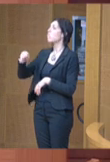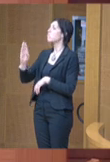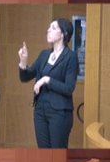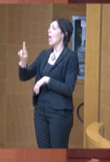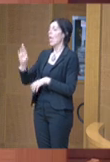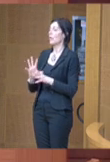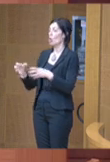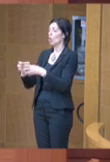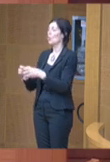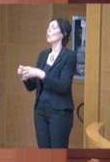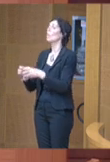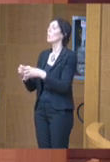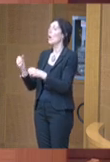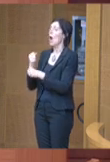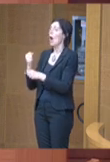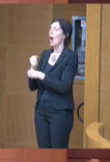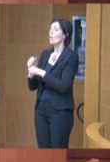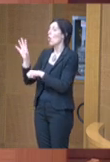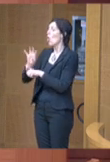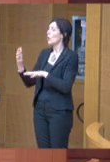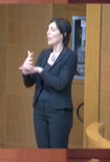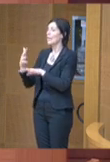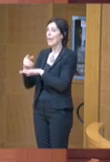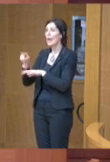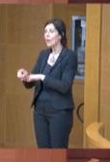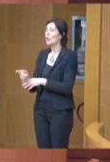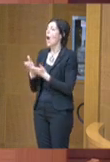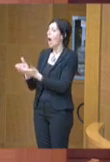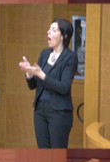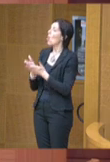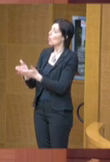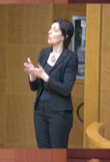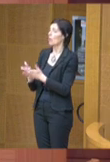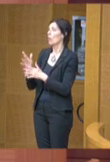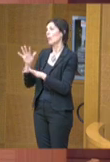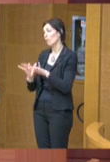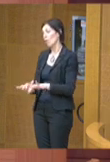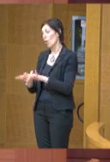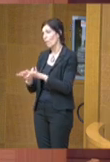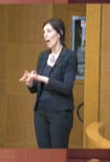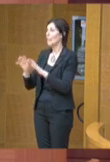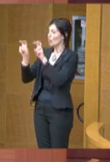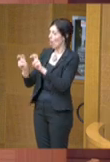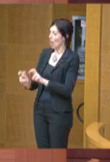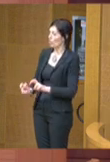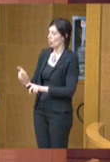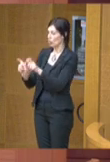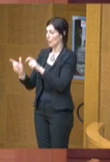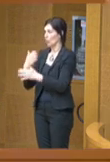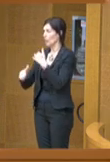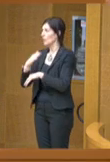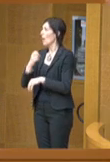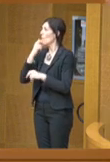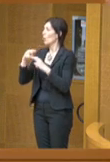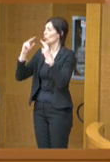lavoro interregionale Centri Ausili Informatici ed Elettronici per le persone con disabilità. Sì, buongiorno a